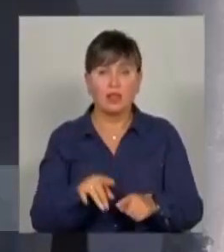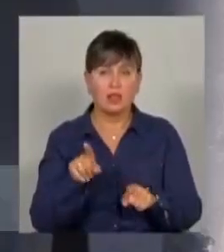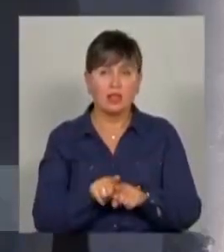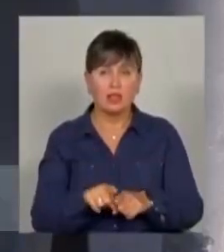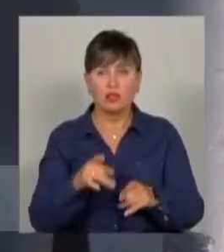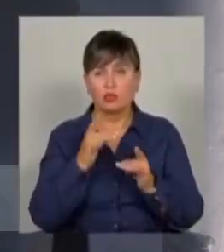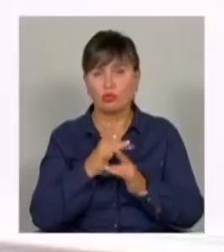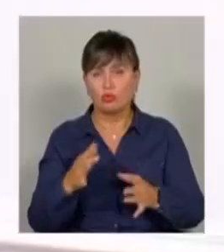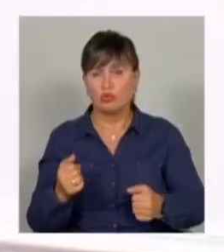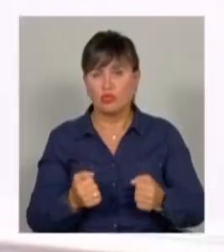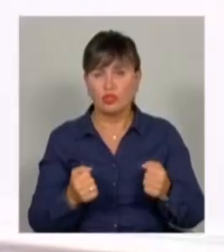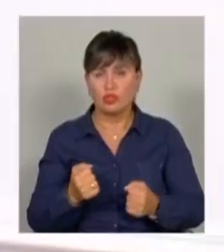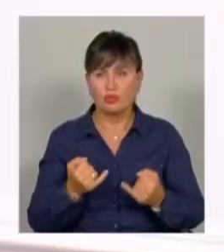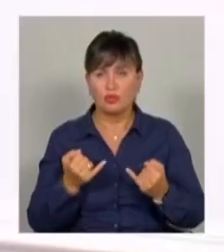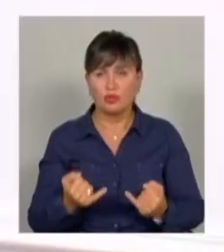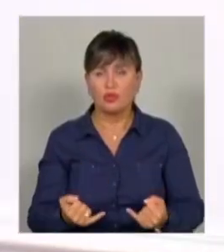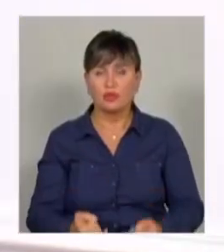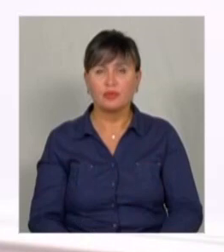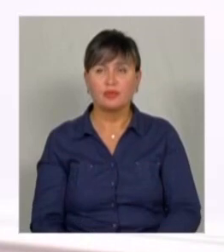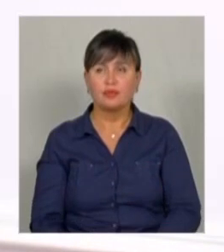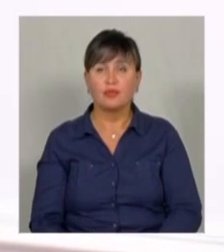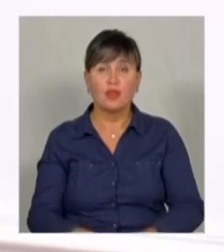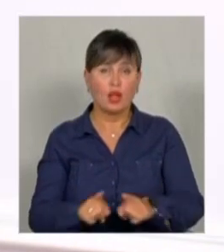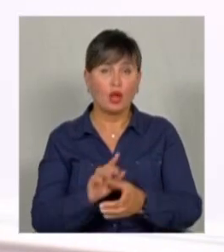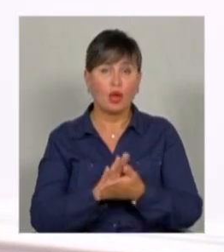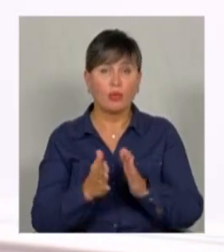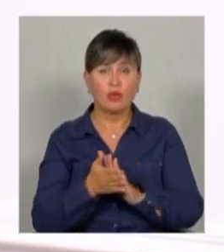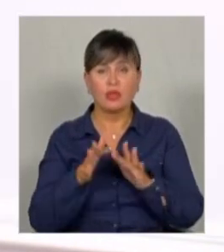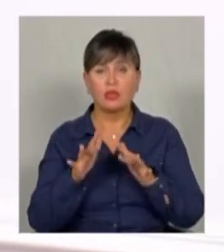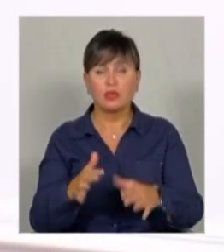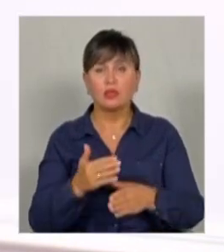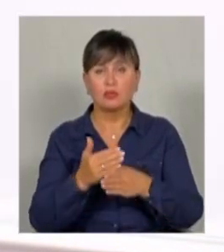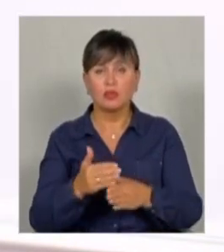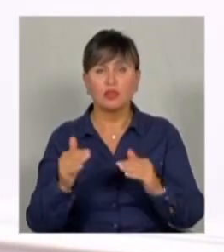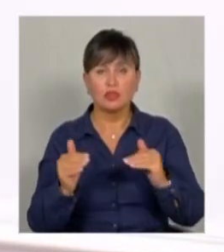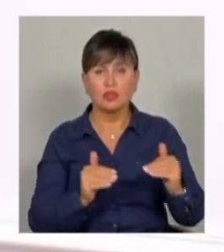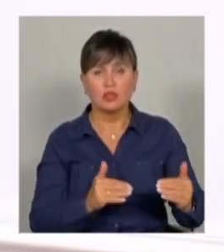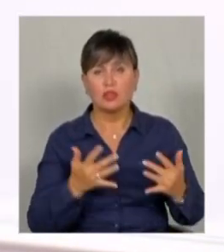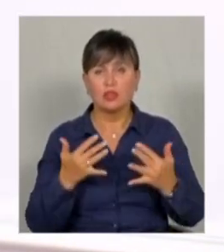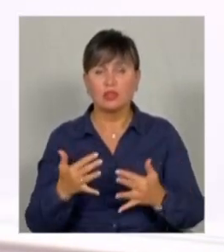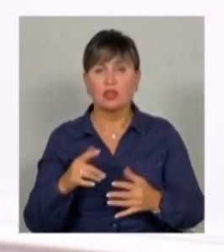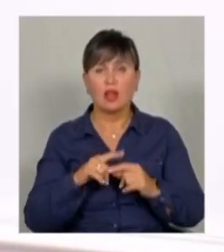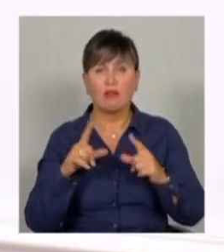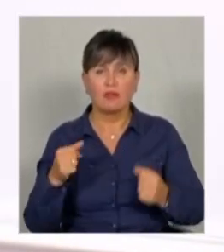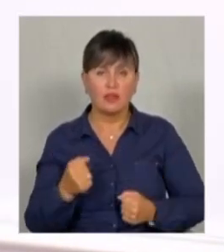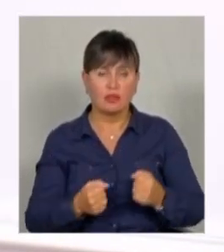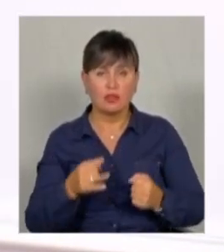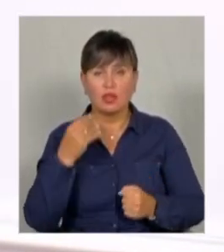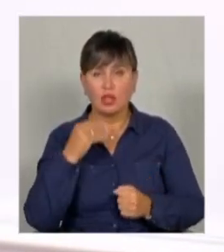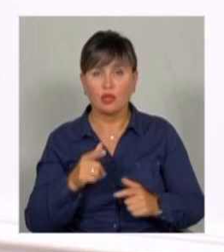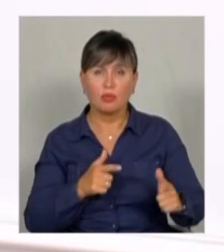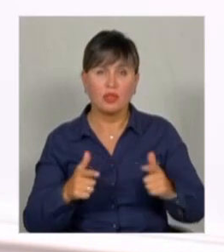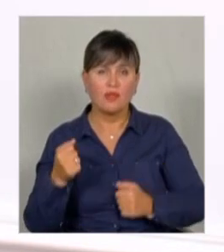низкая культура вождения. Такому положению дел способствовало снижение требований к автошколам и качеству